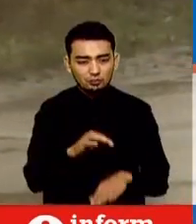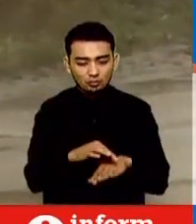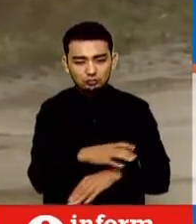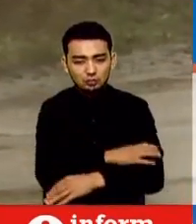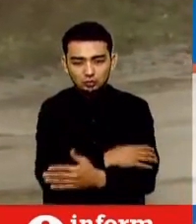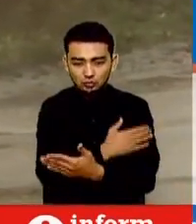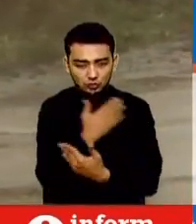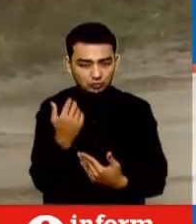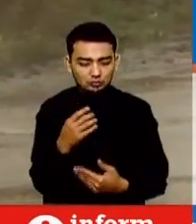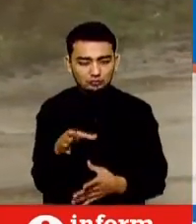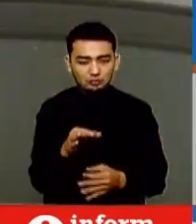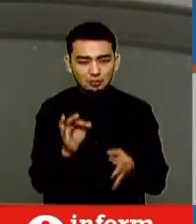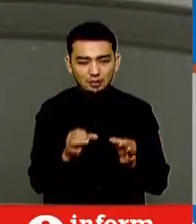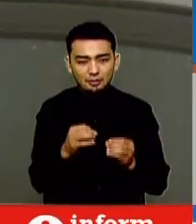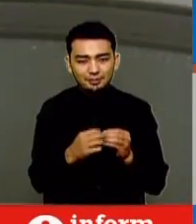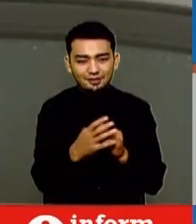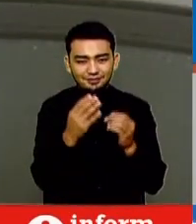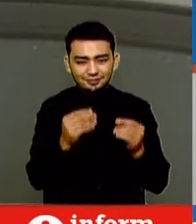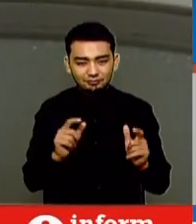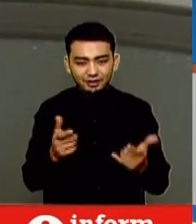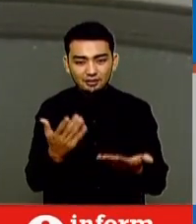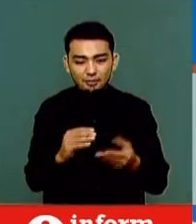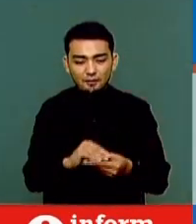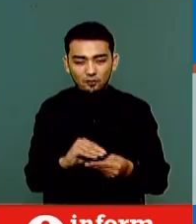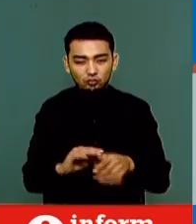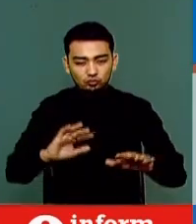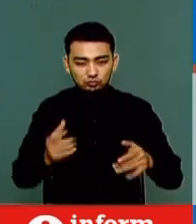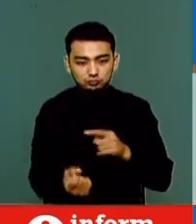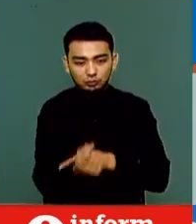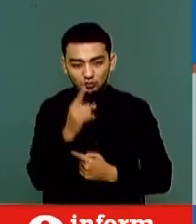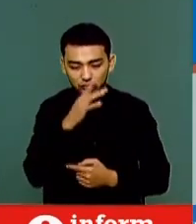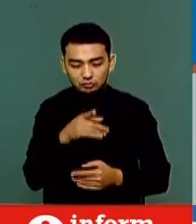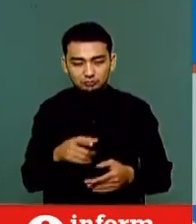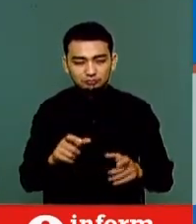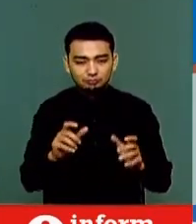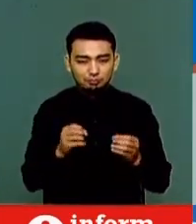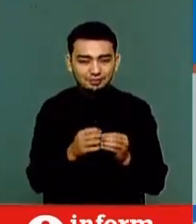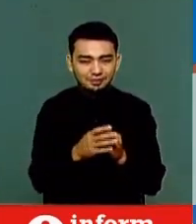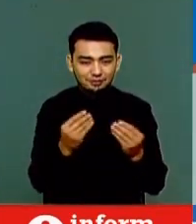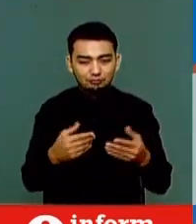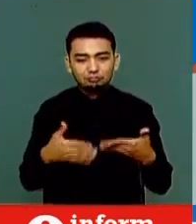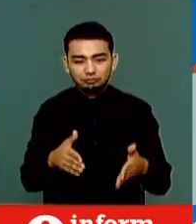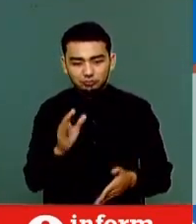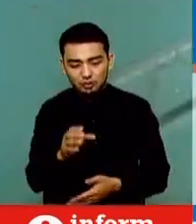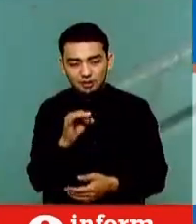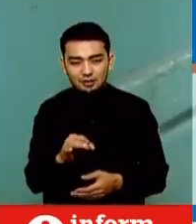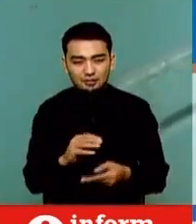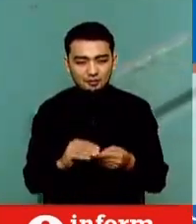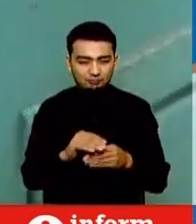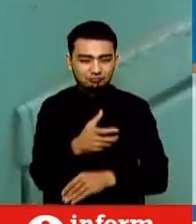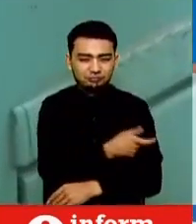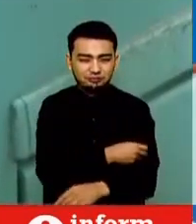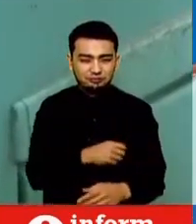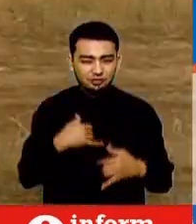Топаре объявлен карантин на 15 дней, если не будет повторных случаев. Идет подворовой обход и повторная вакцинация скота. Передвижение жителей